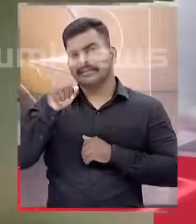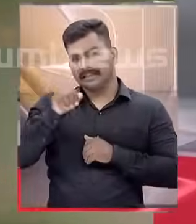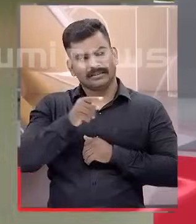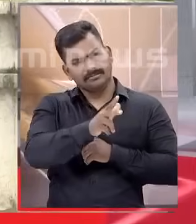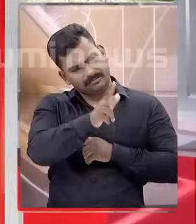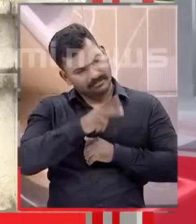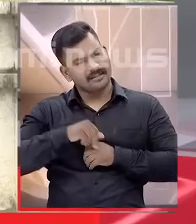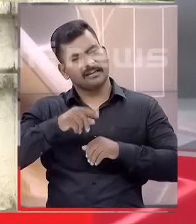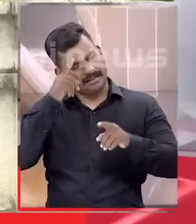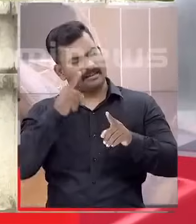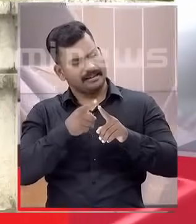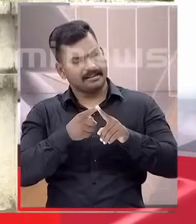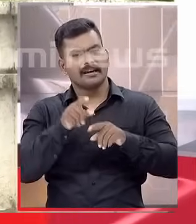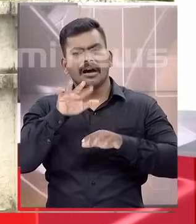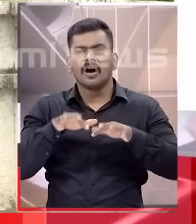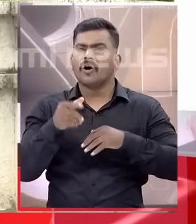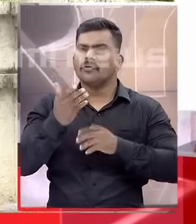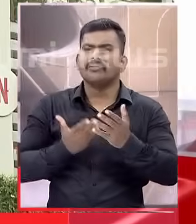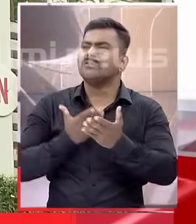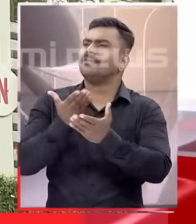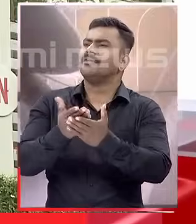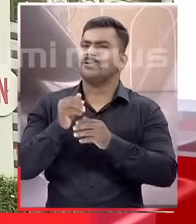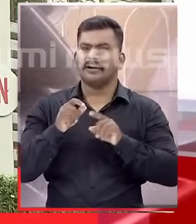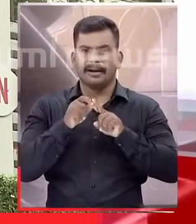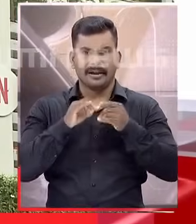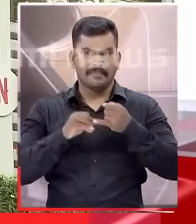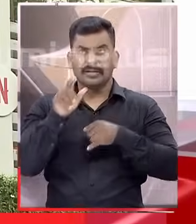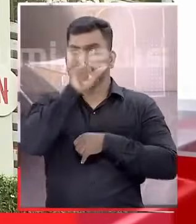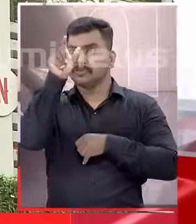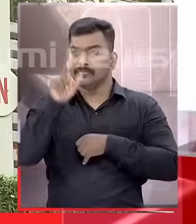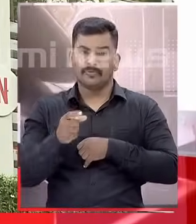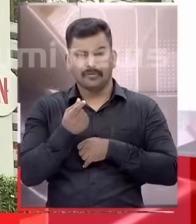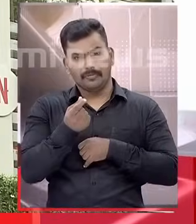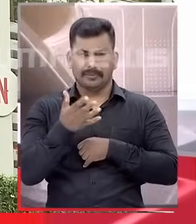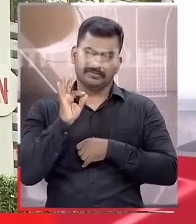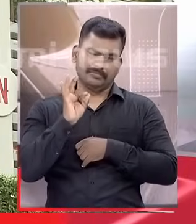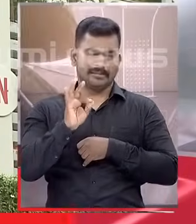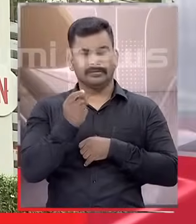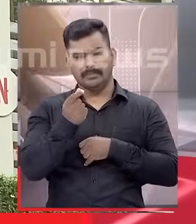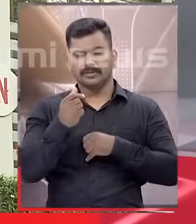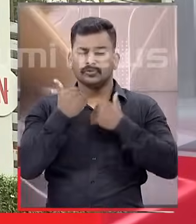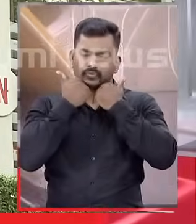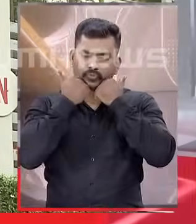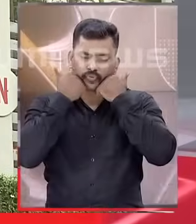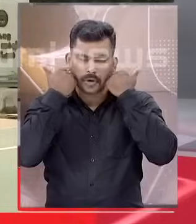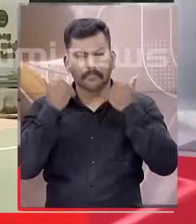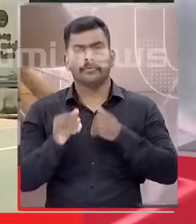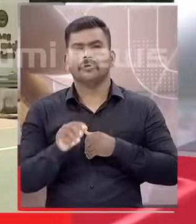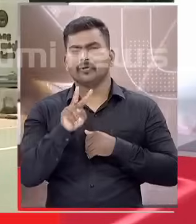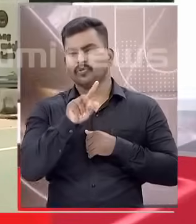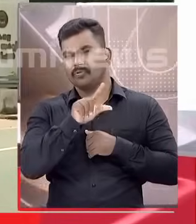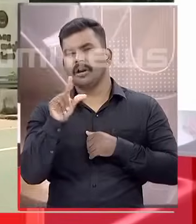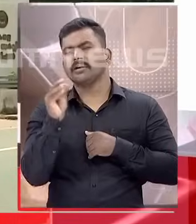യോജിച്ചുകൊണ്ട് തന്നെയാണ് ചർച്ചയ്ക്ക് തുടക്കം കുറിച്ചിരിക്കുന്നത്. കാരണം പി എസ് സി അംഗങ്ങളുടെ ശമ്പളം എന്ന് പറയുന്നത് നമുക്കറിയാം, അതിന്റെ കൃത്യമായ രീതിയിലുള്ള